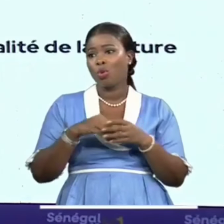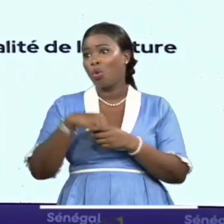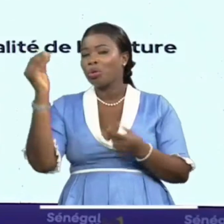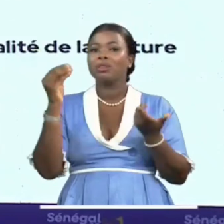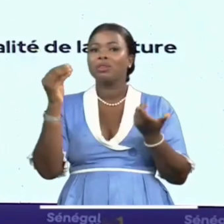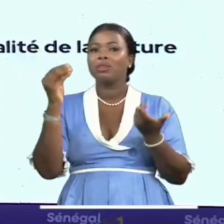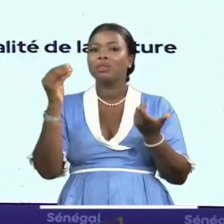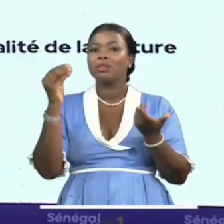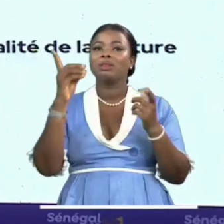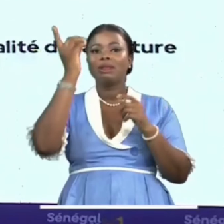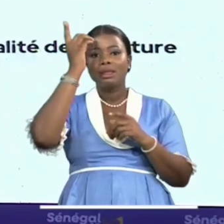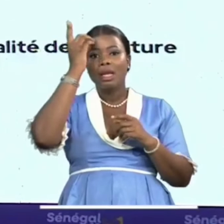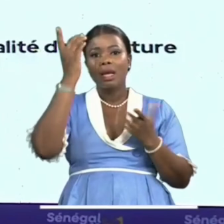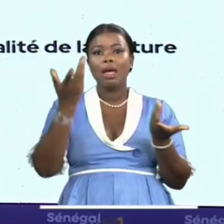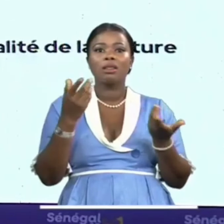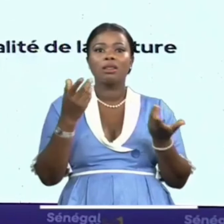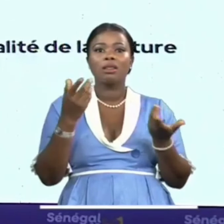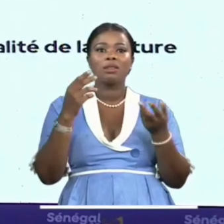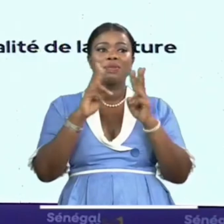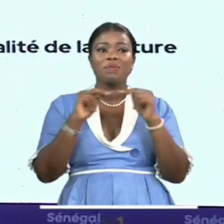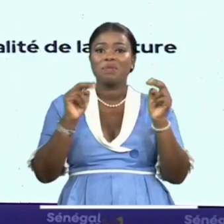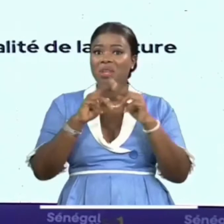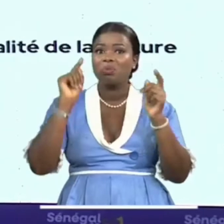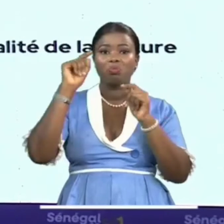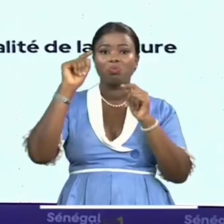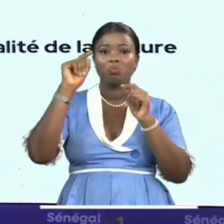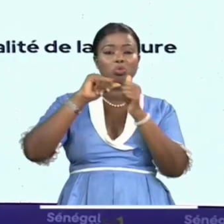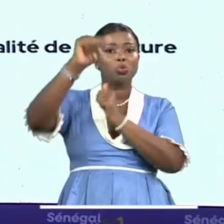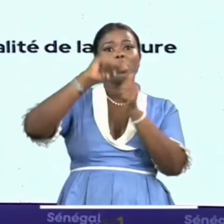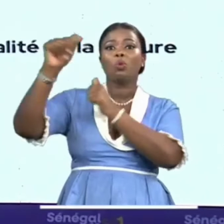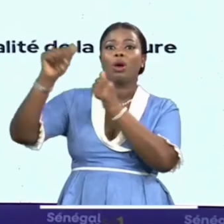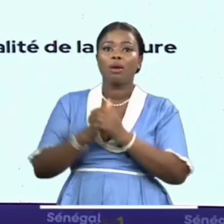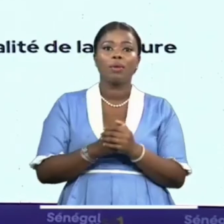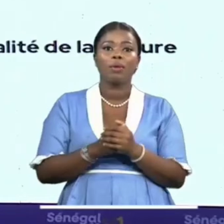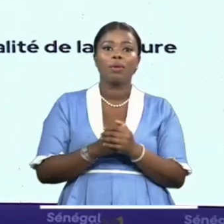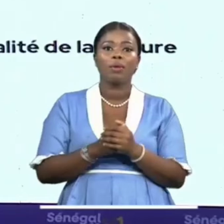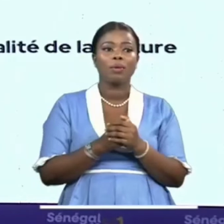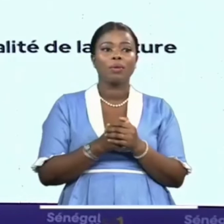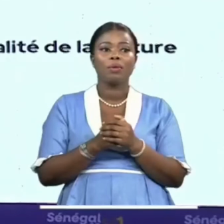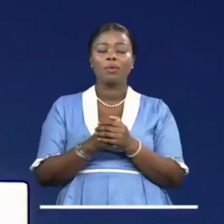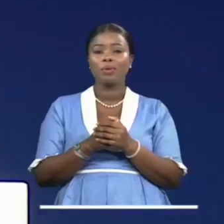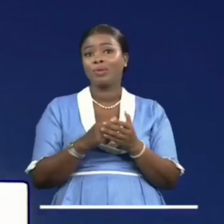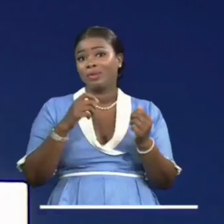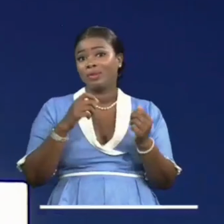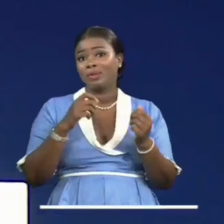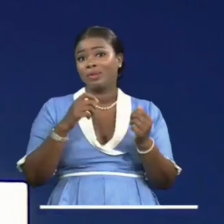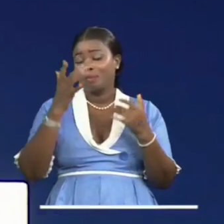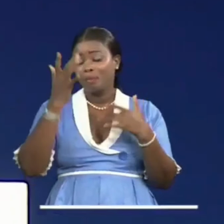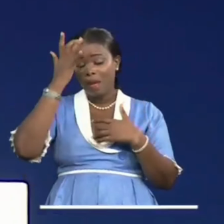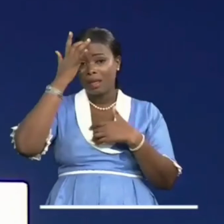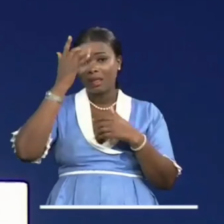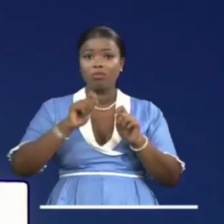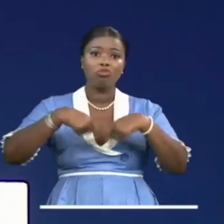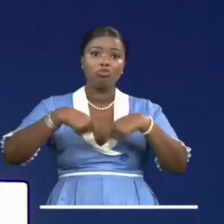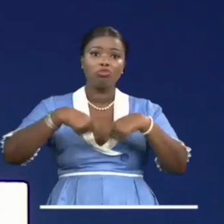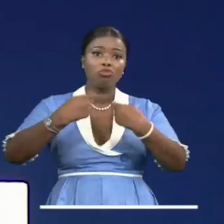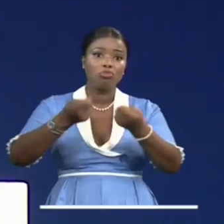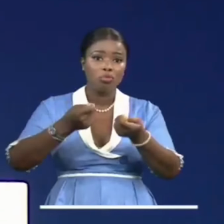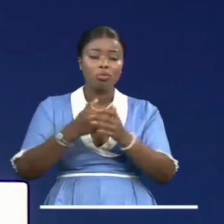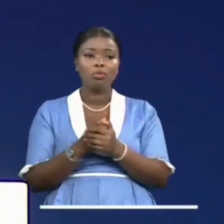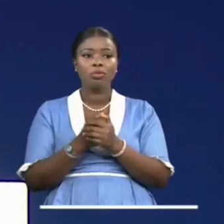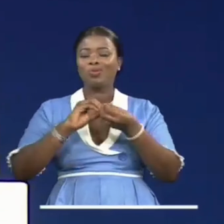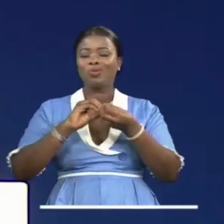criard c'est énorme et l'émergence des maladies non transmissibles qui devient maintenant vraiment la problématique la sérieuse au